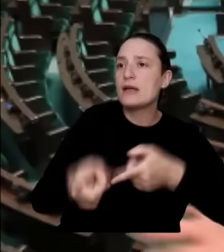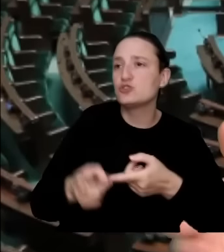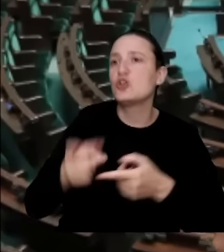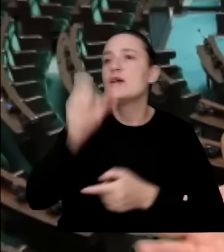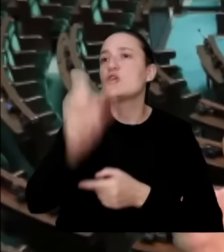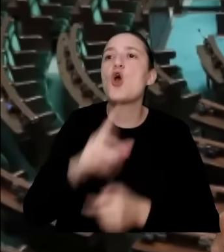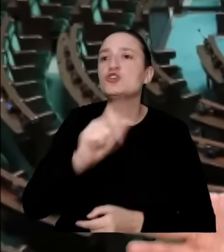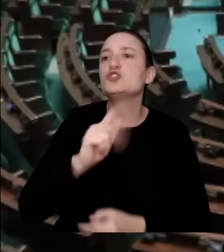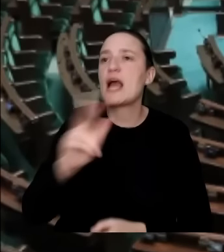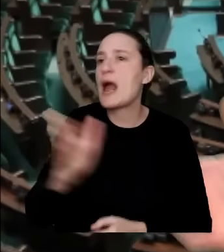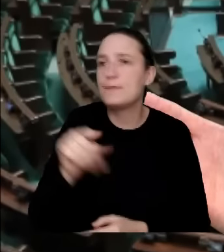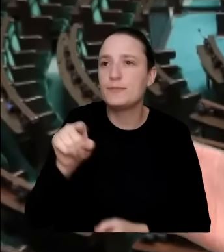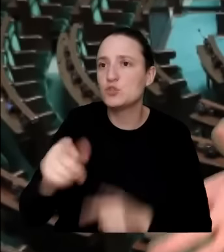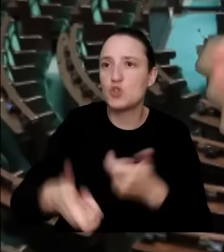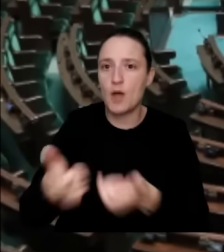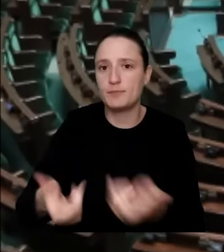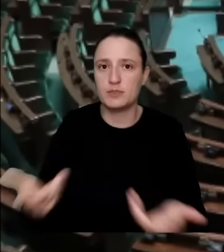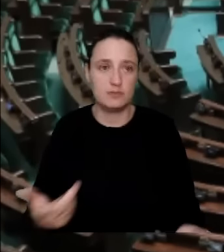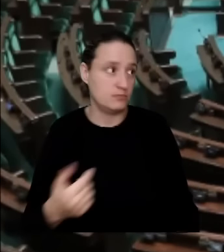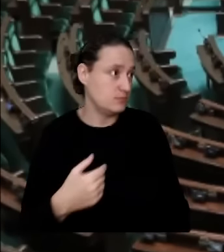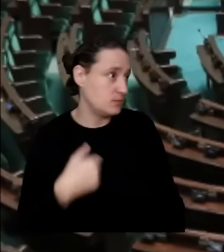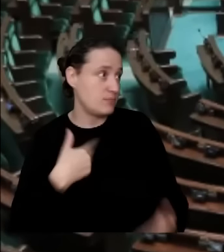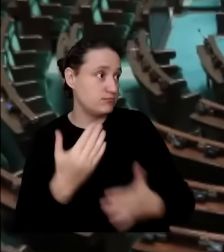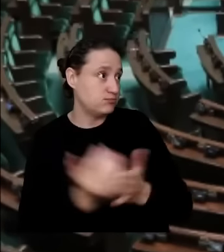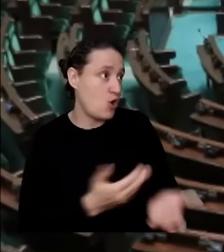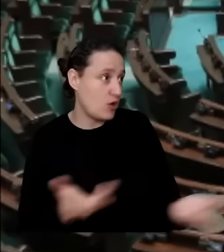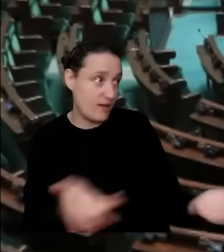ki jestem niepotrzebny i tak